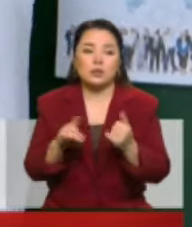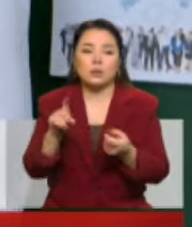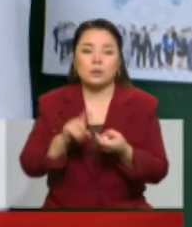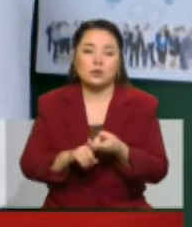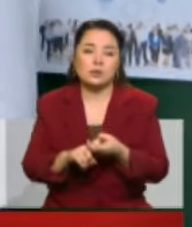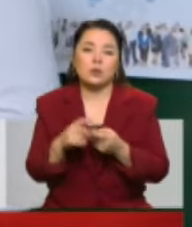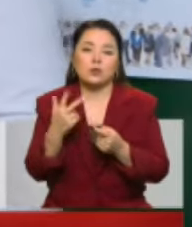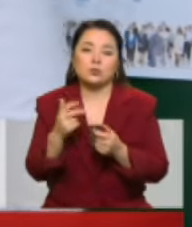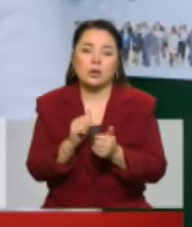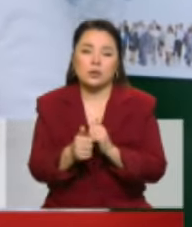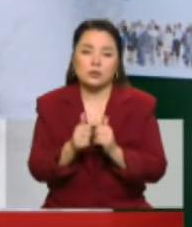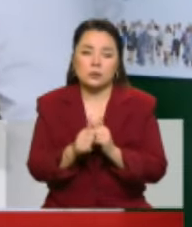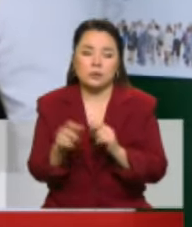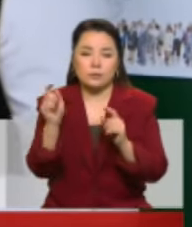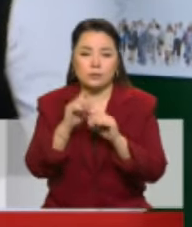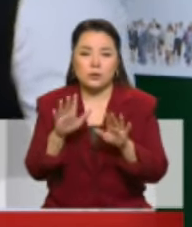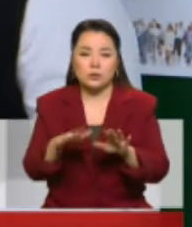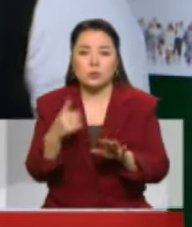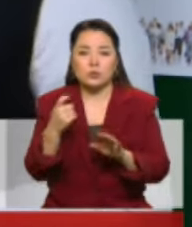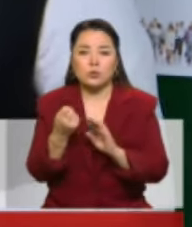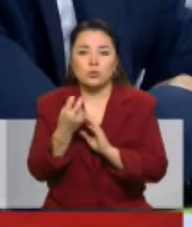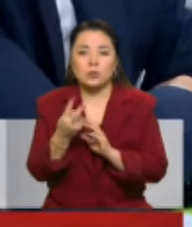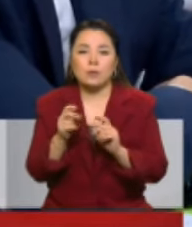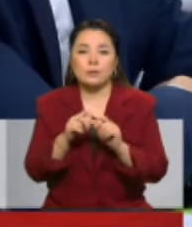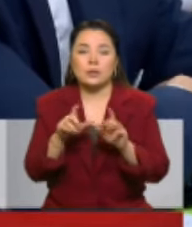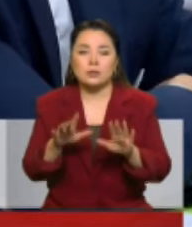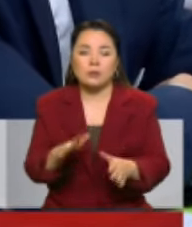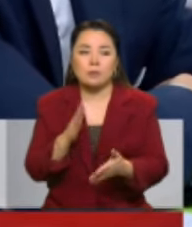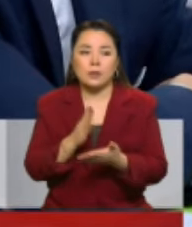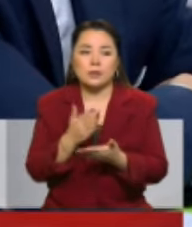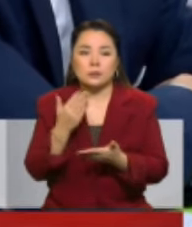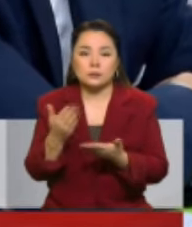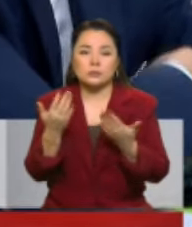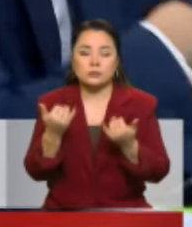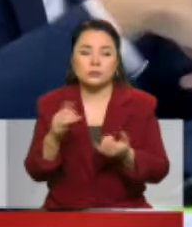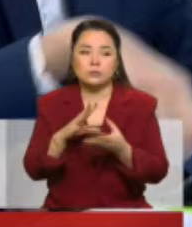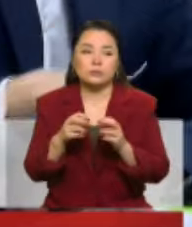бойынша 3 ауысымда білім беретін әлі 112 мектеп бар.